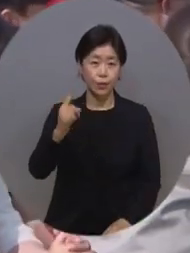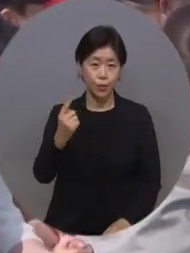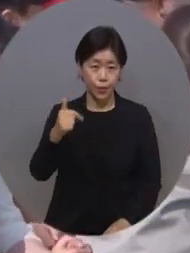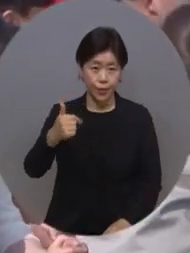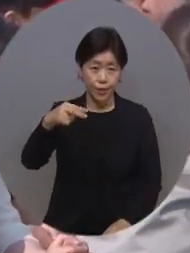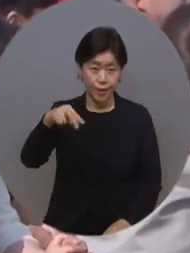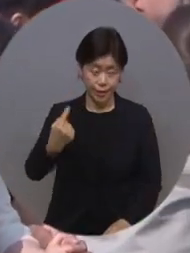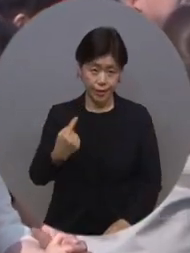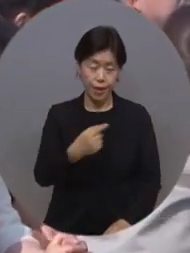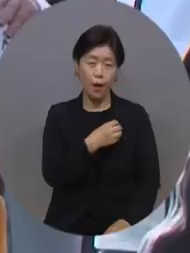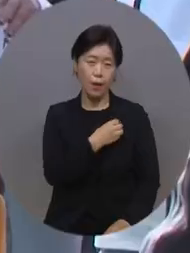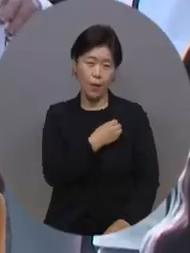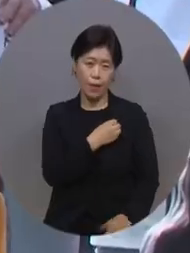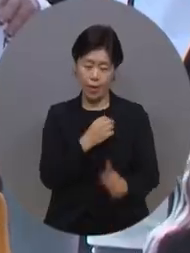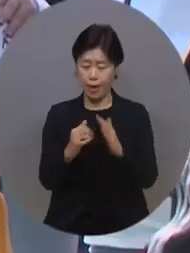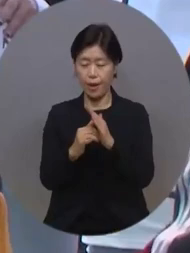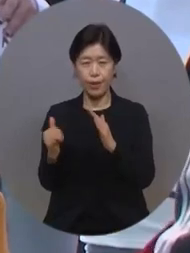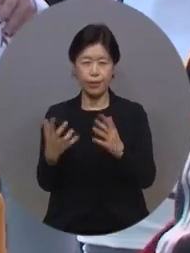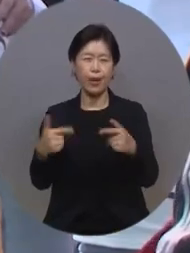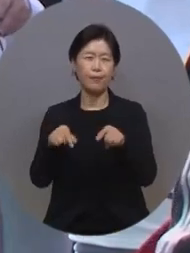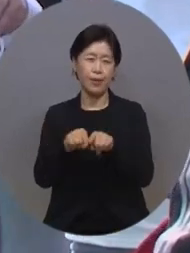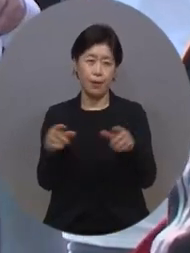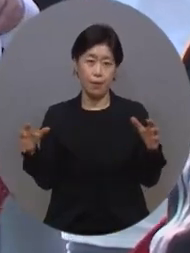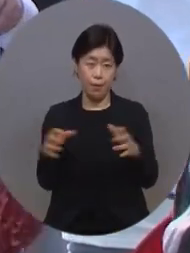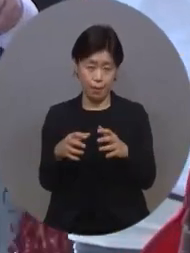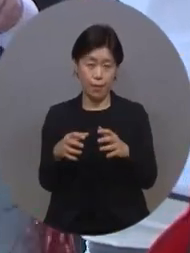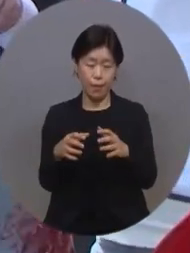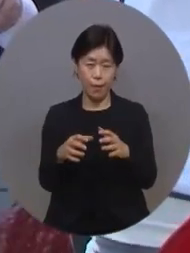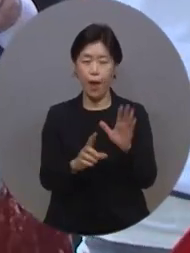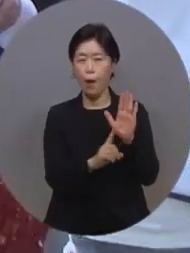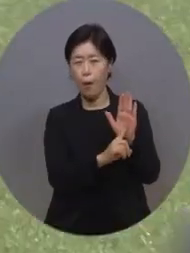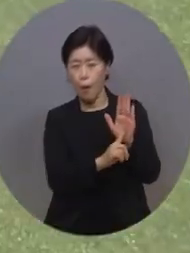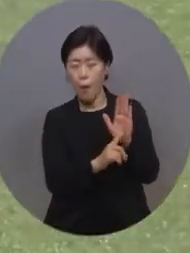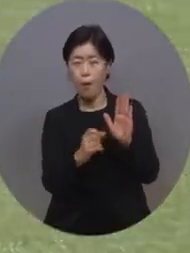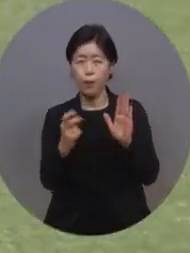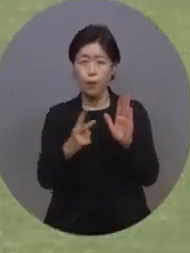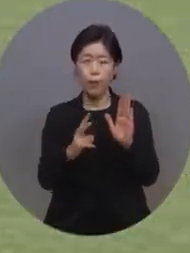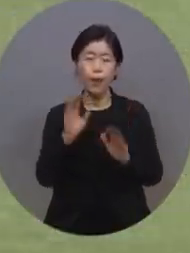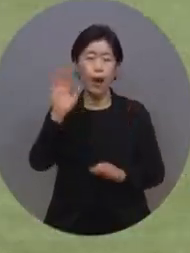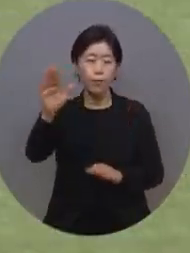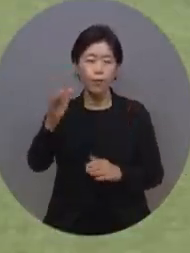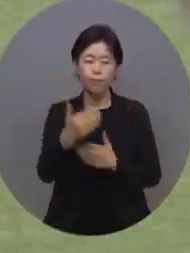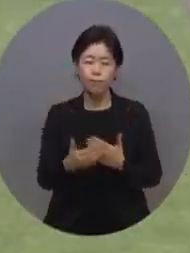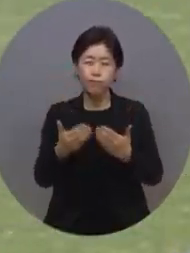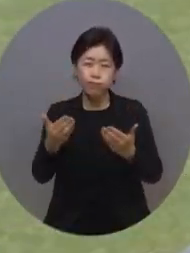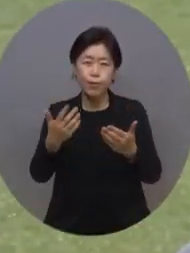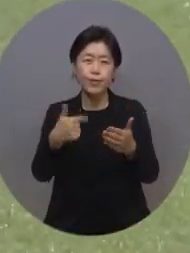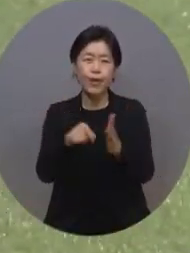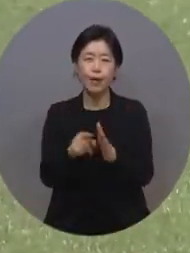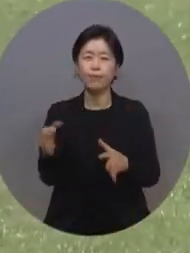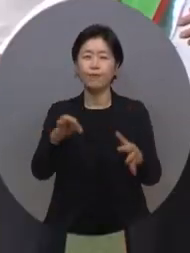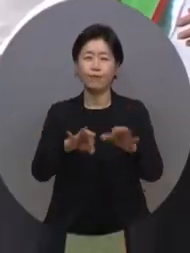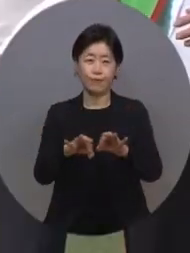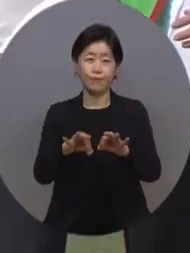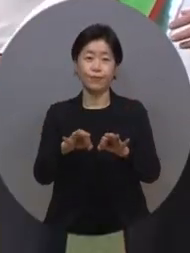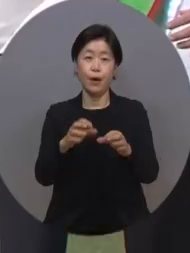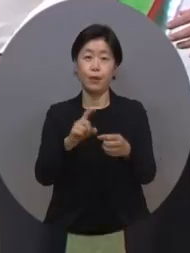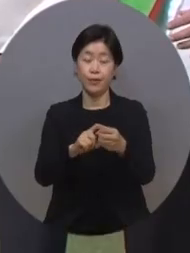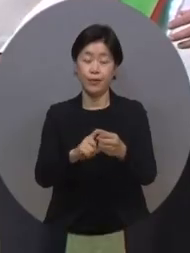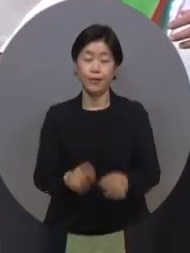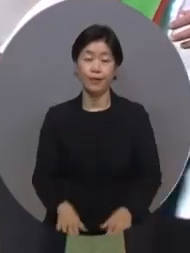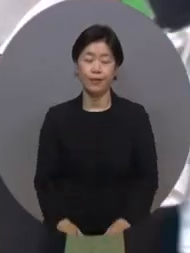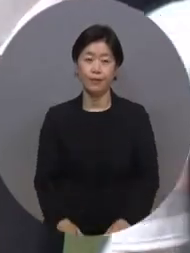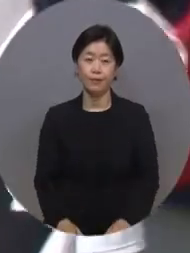3천여 명이 참석한 가운데 라이온스 홍보 및 이웃돕기 기금 조성 목적을 두고 행사가 진행되었습니다.